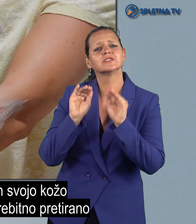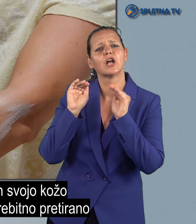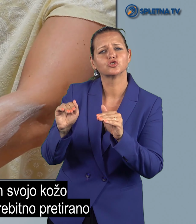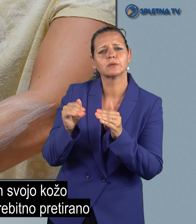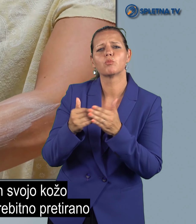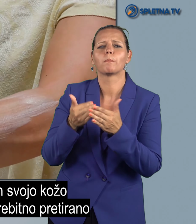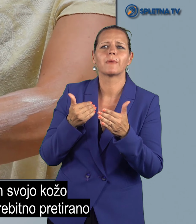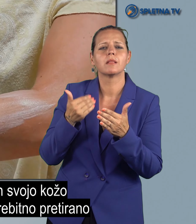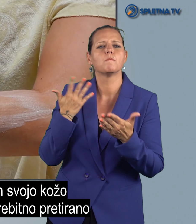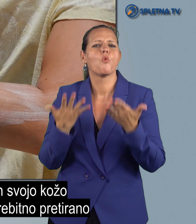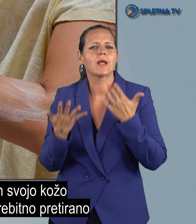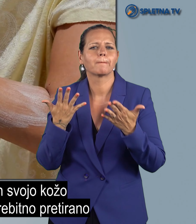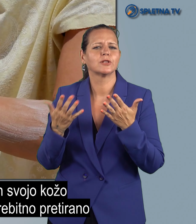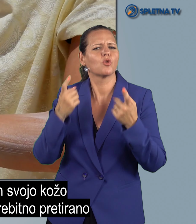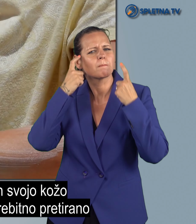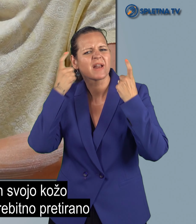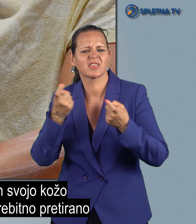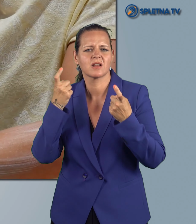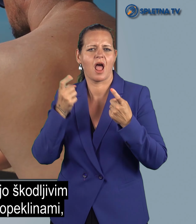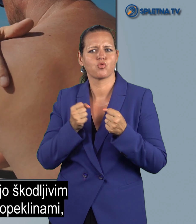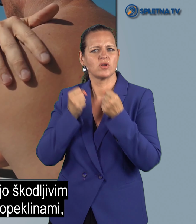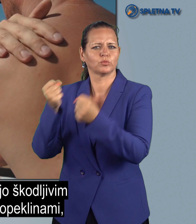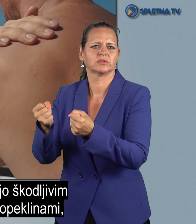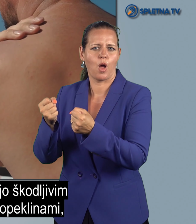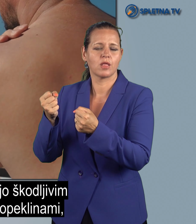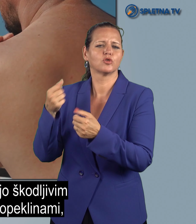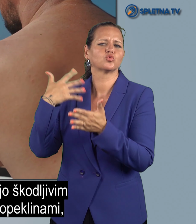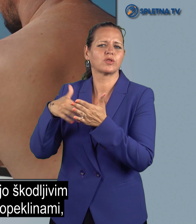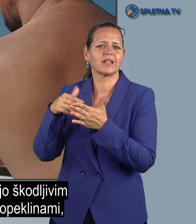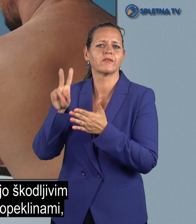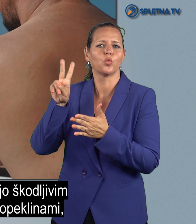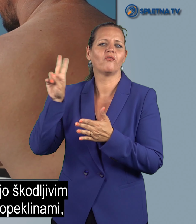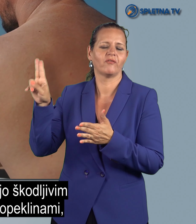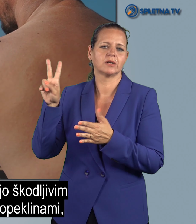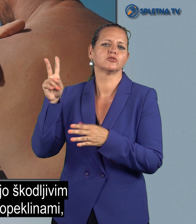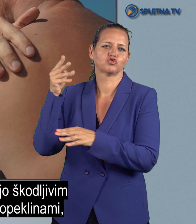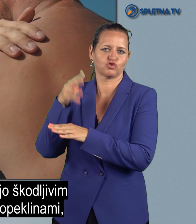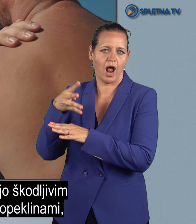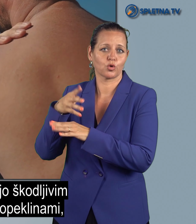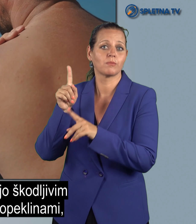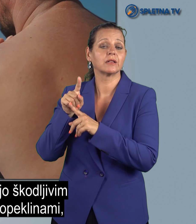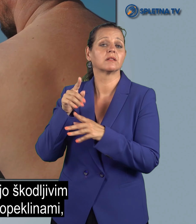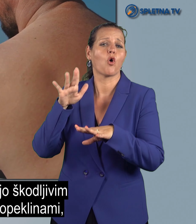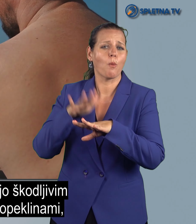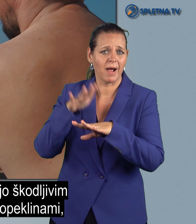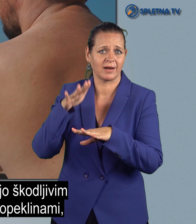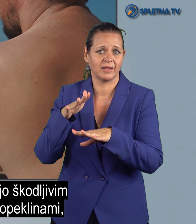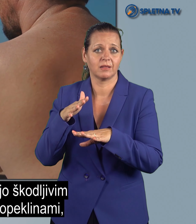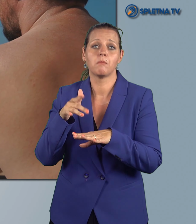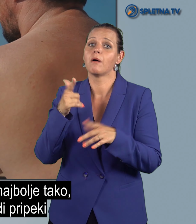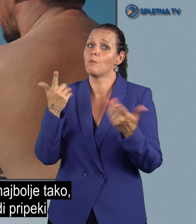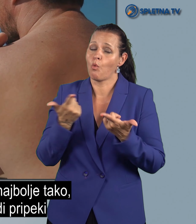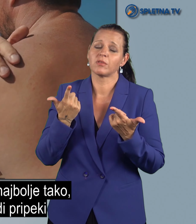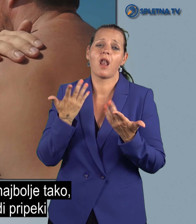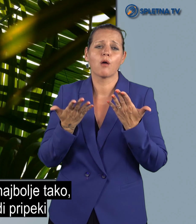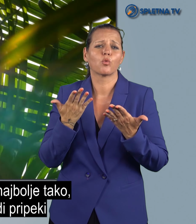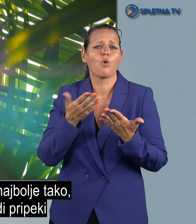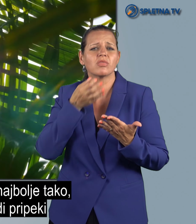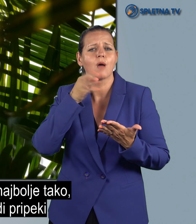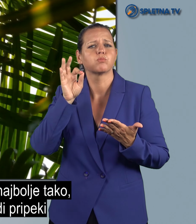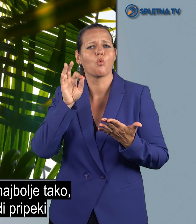kožo zaščitimo pred morebitno pretirano izpostavljenostjo škodljivim UV-žarkom in opeklinami, in sicer